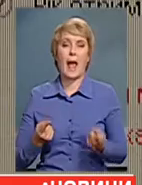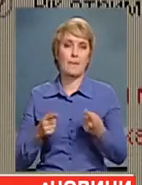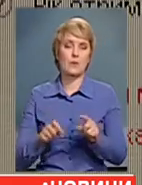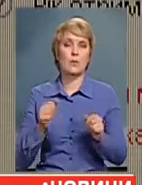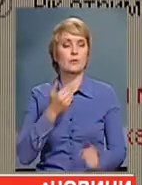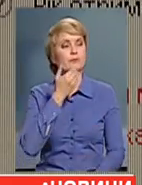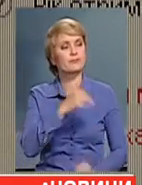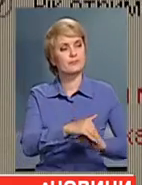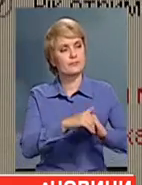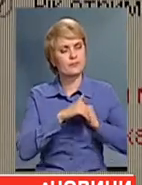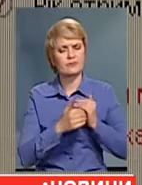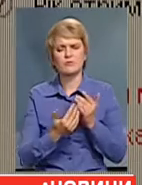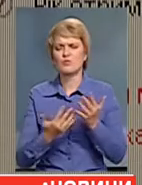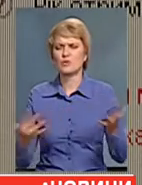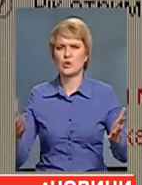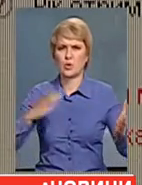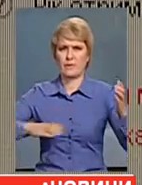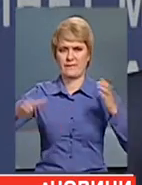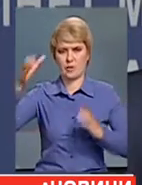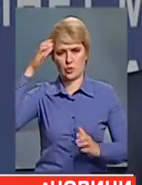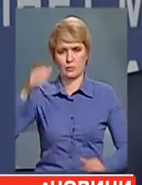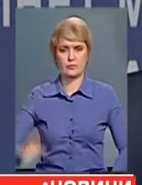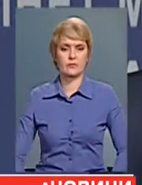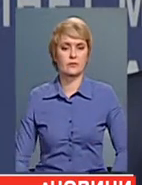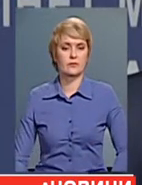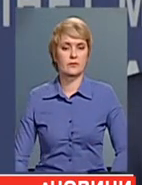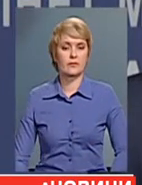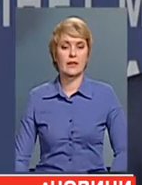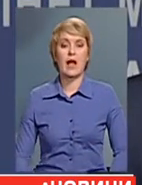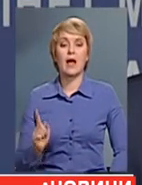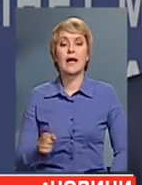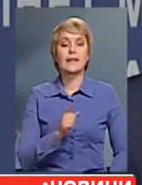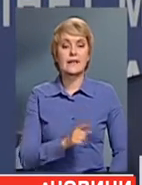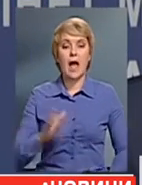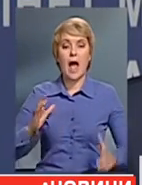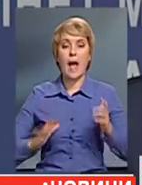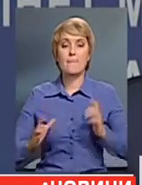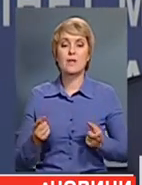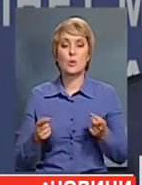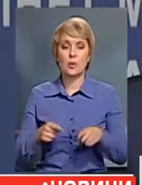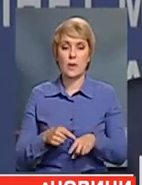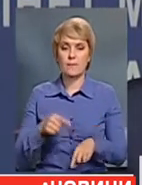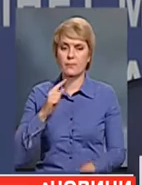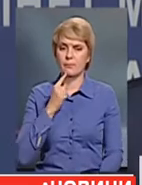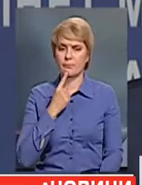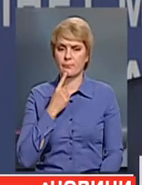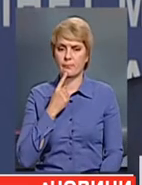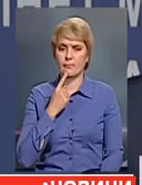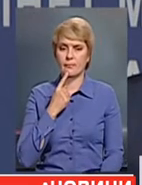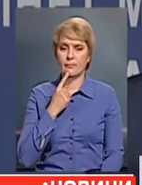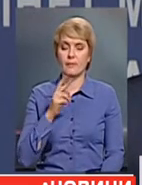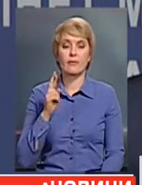по допомогу до будь-якого вишу. Ті абітурієнти, які почувають труднощі з